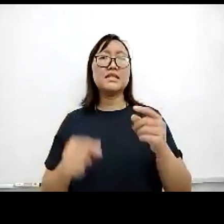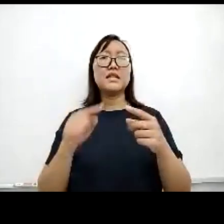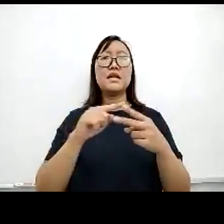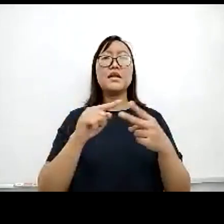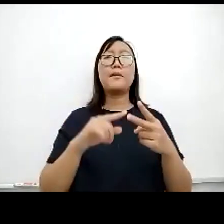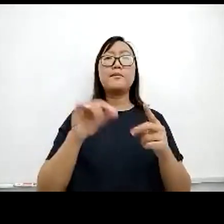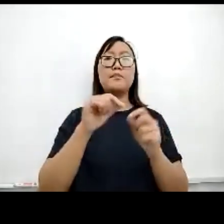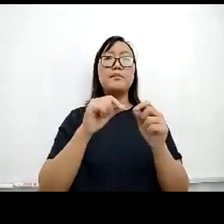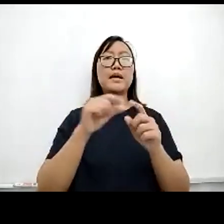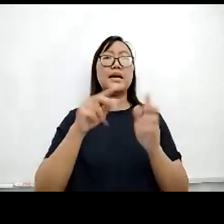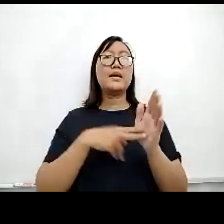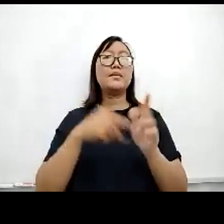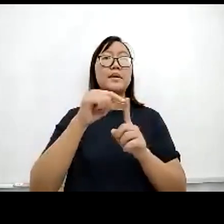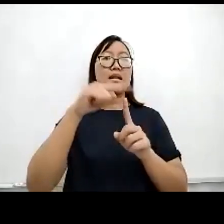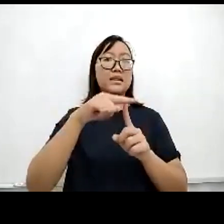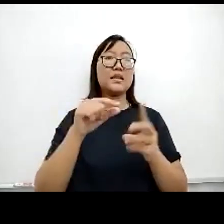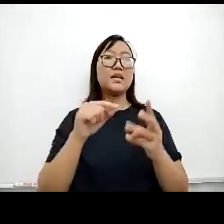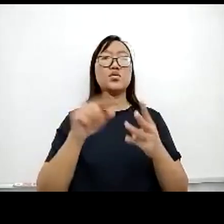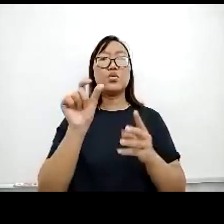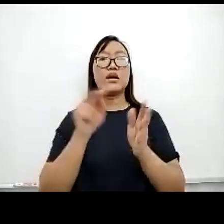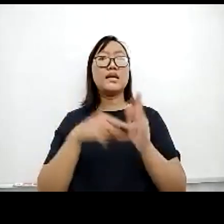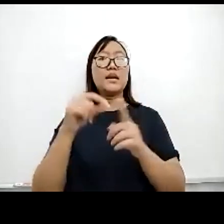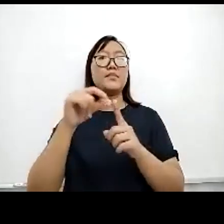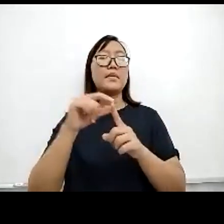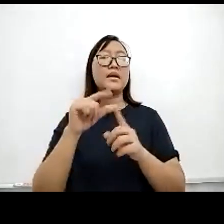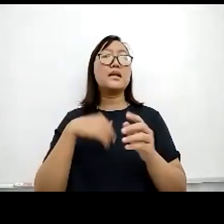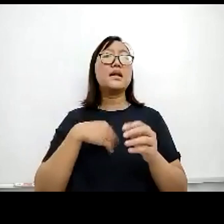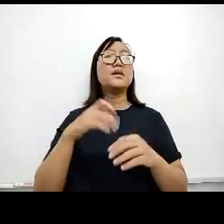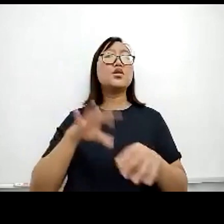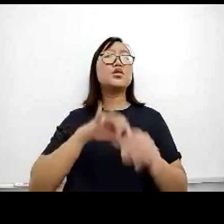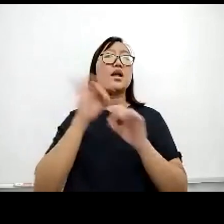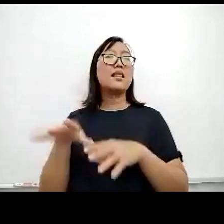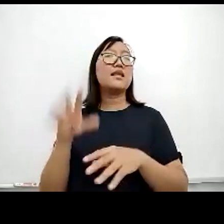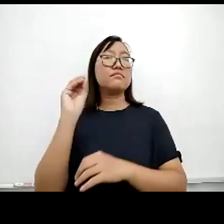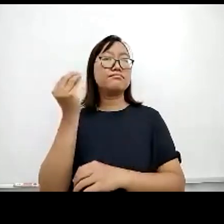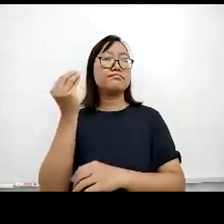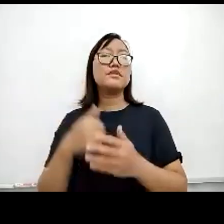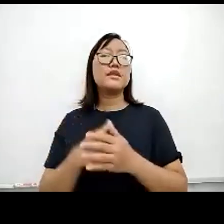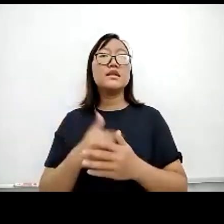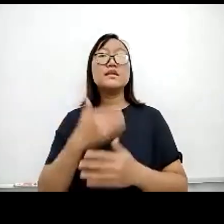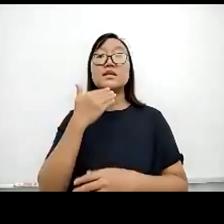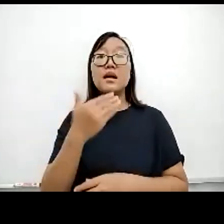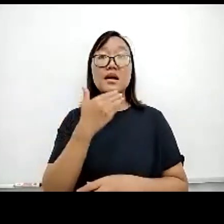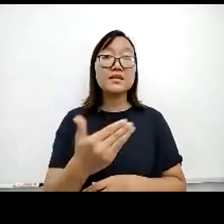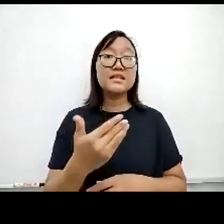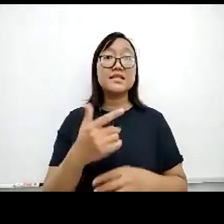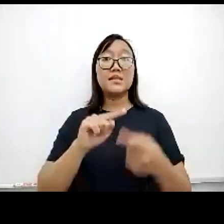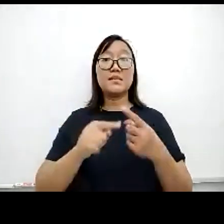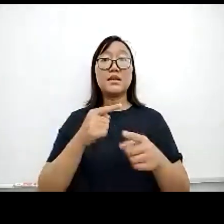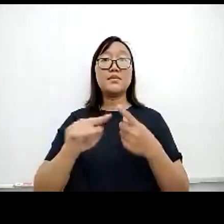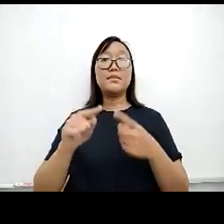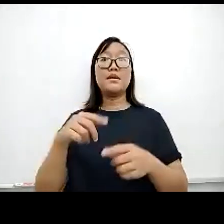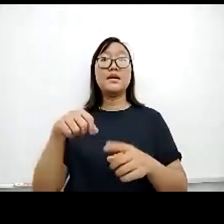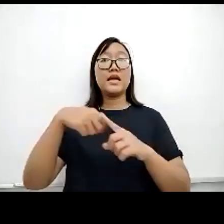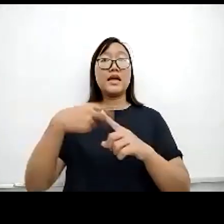dan indp Indonesia serta didukung oleh komuji kreatif play kalau Gisel mengucap terima kasih kepada rekan-rekan cave dan